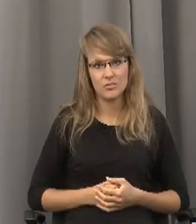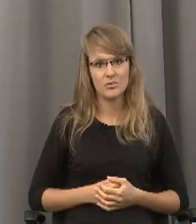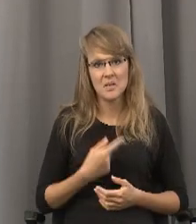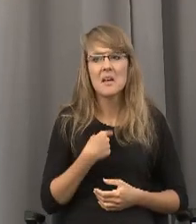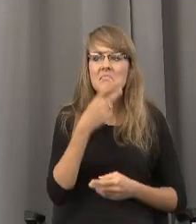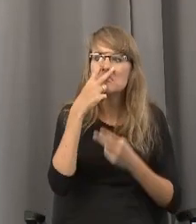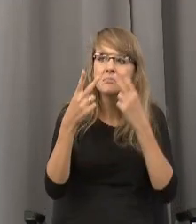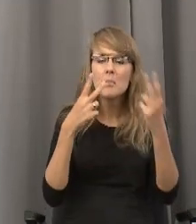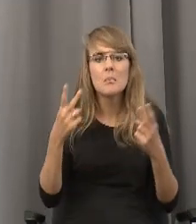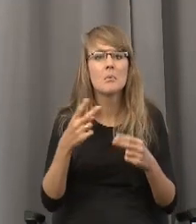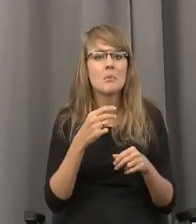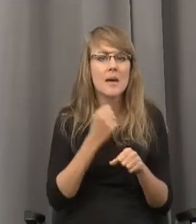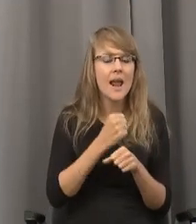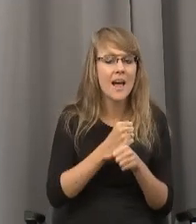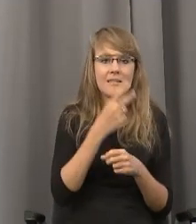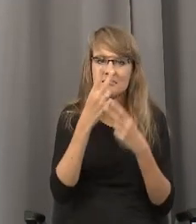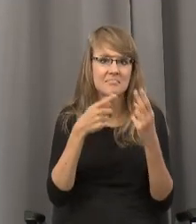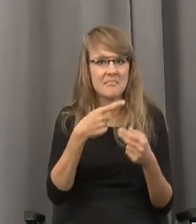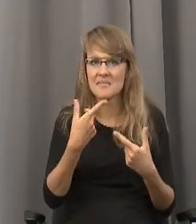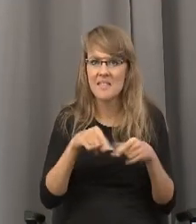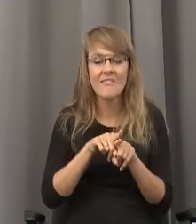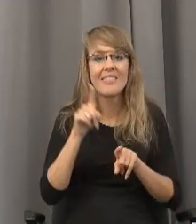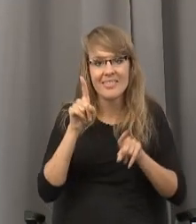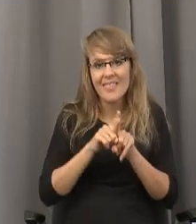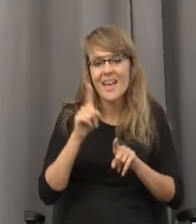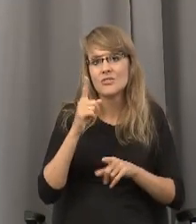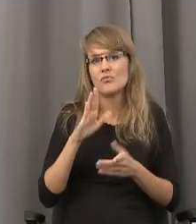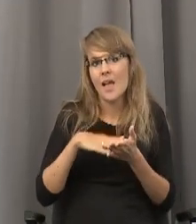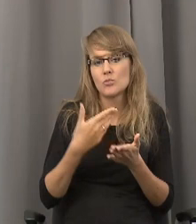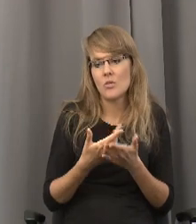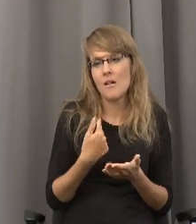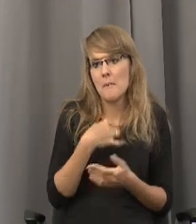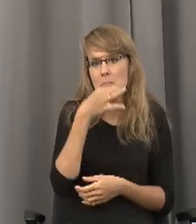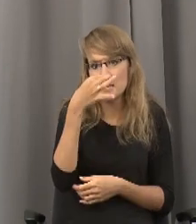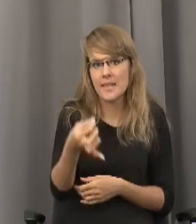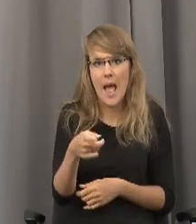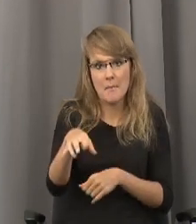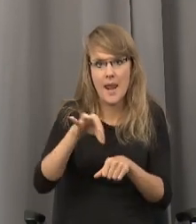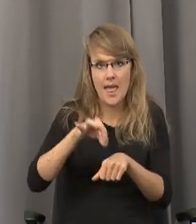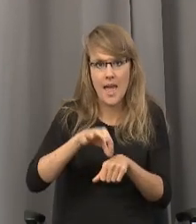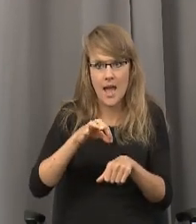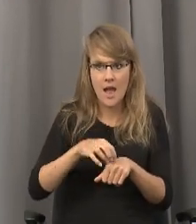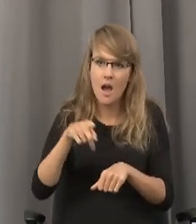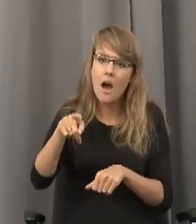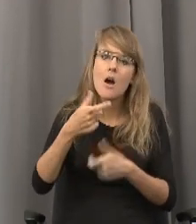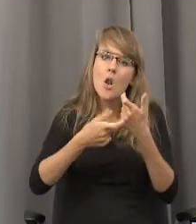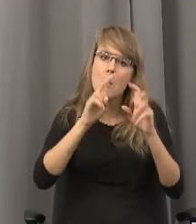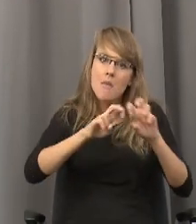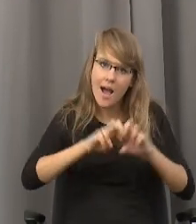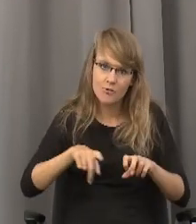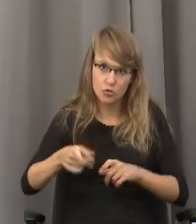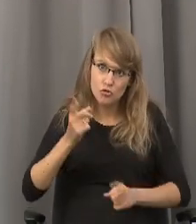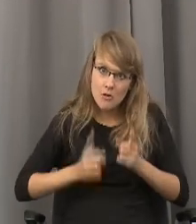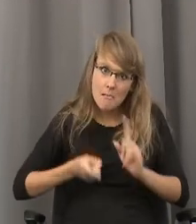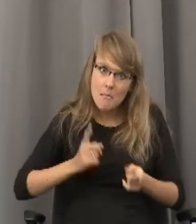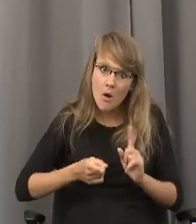w mojej praktyce prywatnej, ale także wtedy, kiedy pytam lekarzy o to, jak szybko badają, jak sprawnie